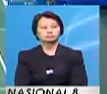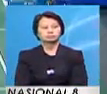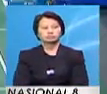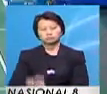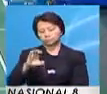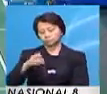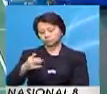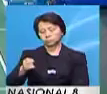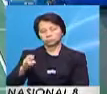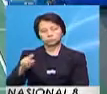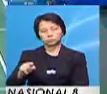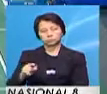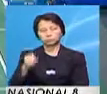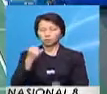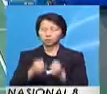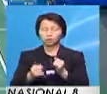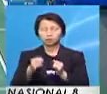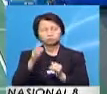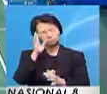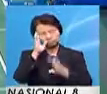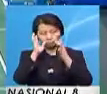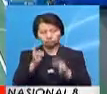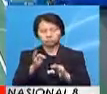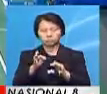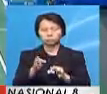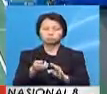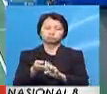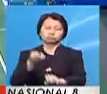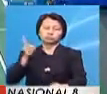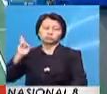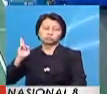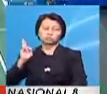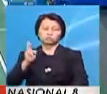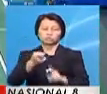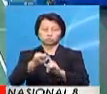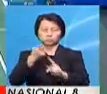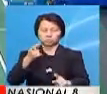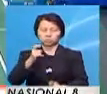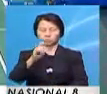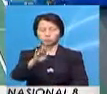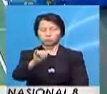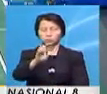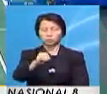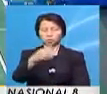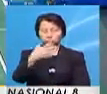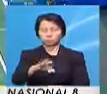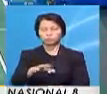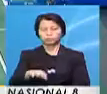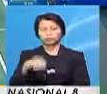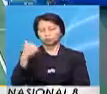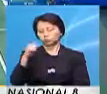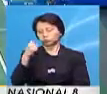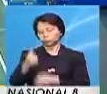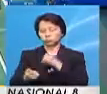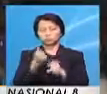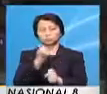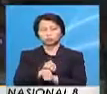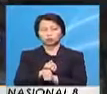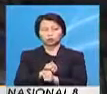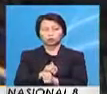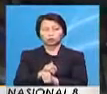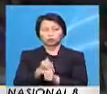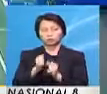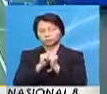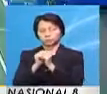Chong Wei Feng akhirnya membuat keputusan meninggalkan badan induk itu selepas lebih 10 tahun